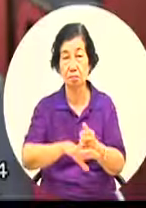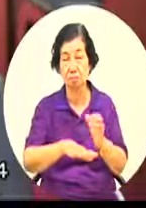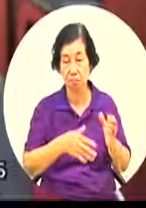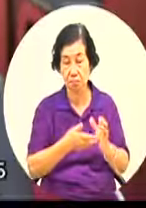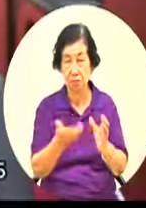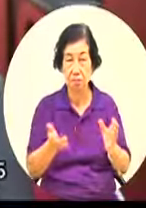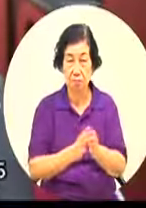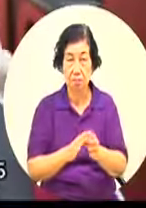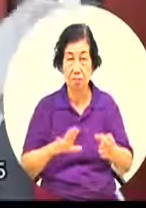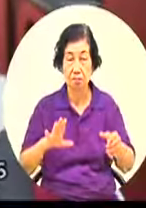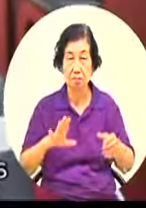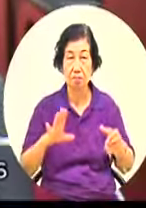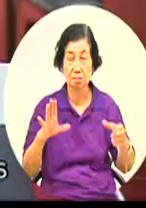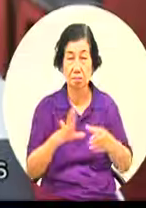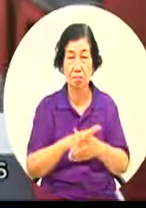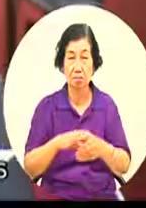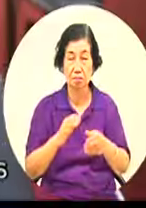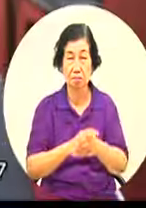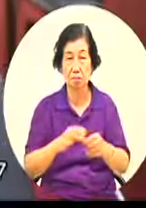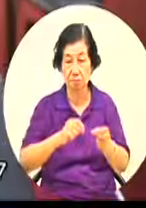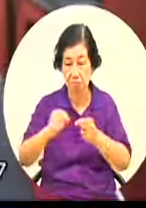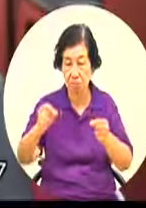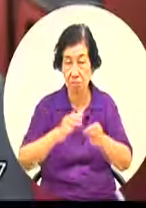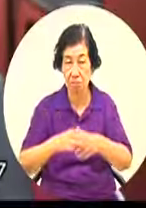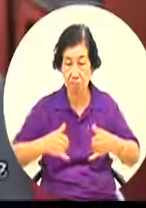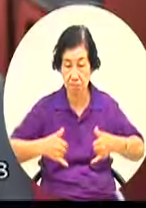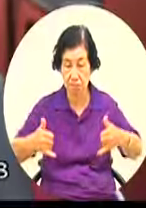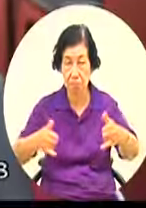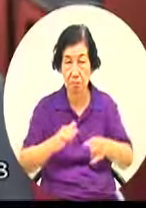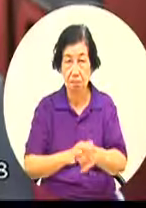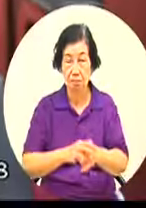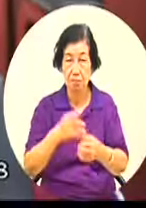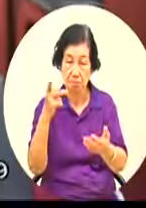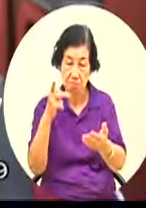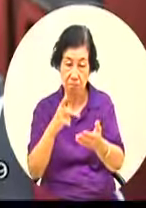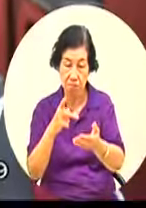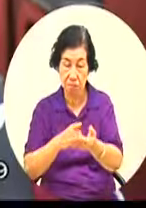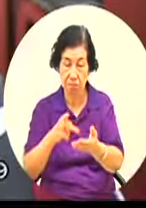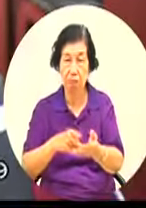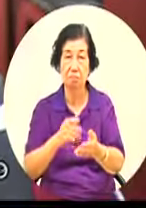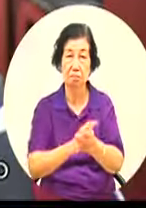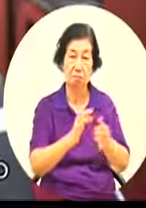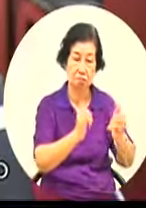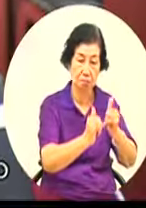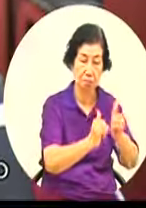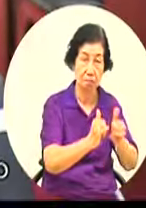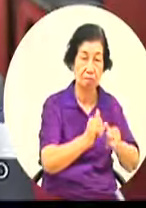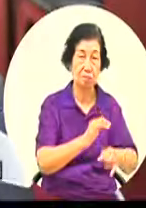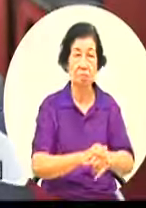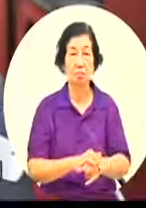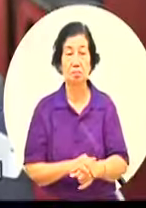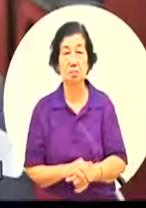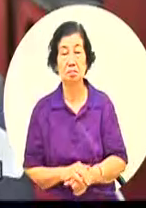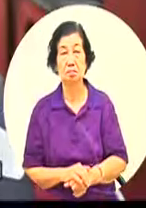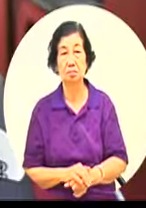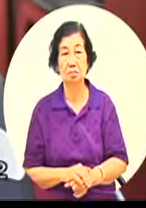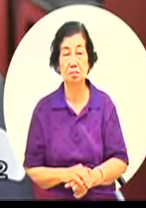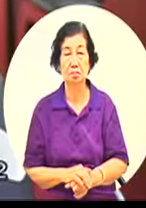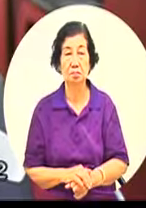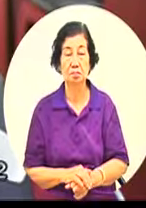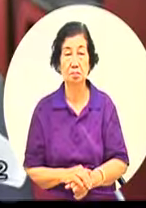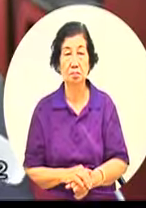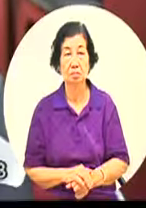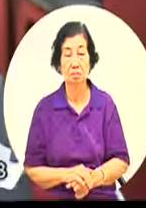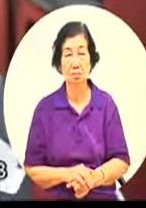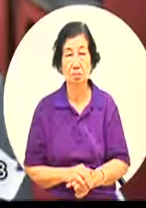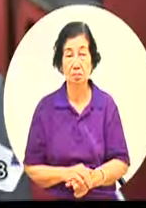来活化，我们把它租给民间业者，但是依据那里的一个那